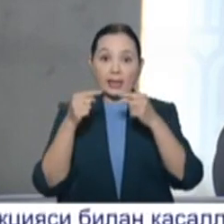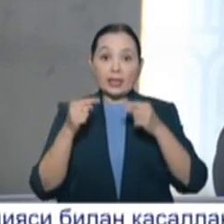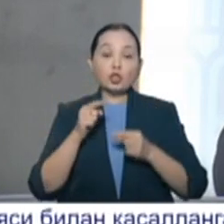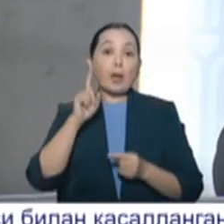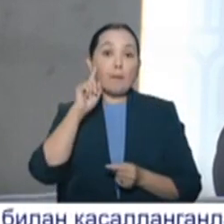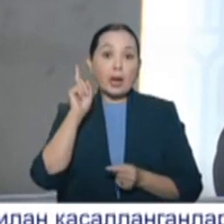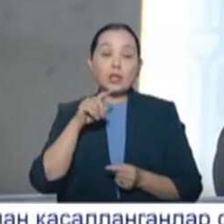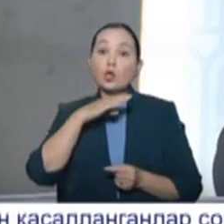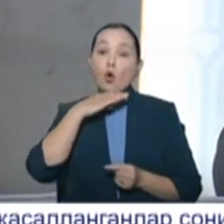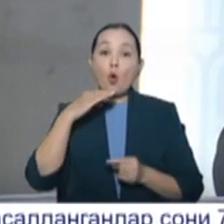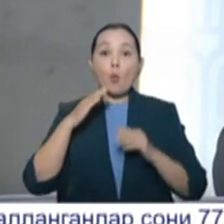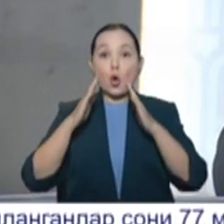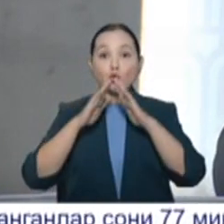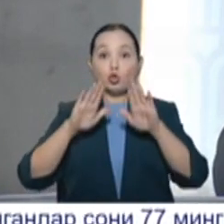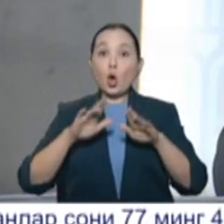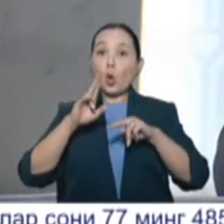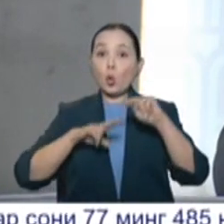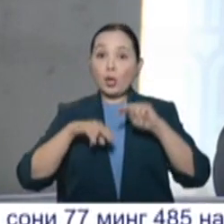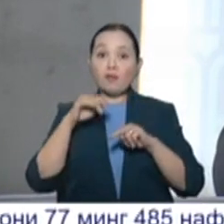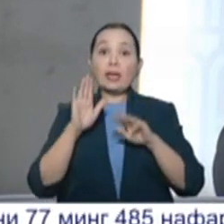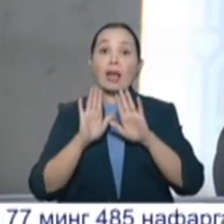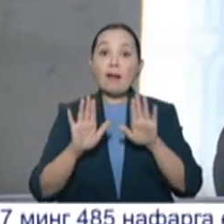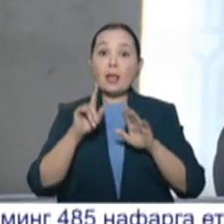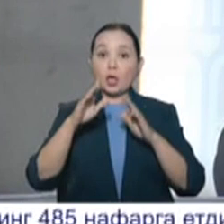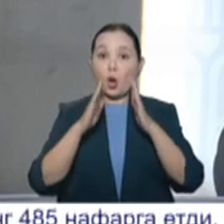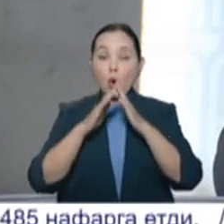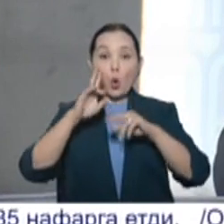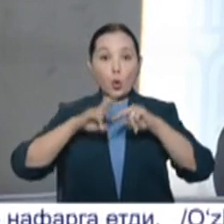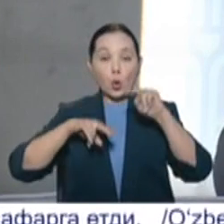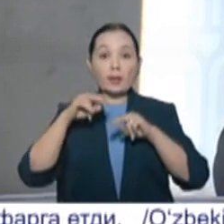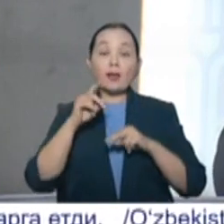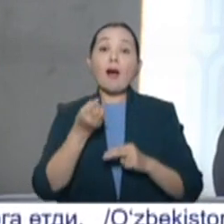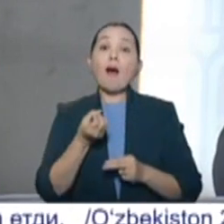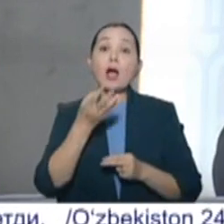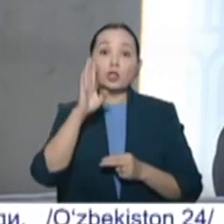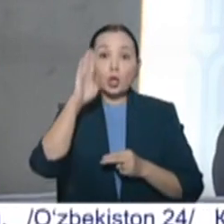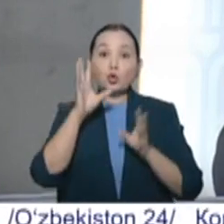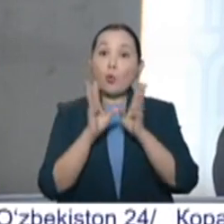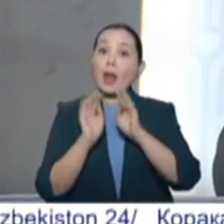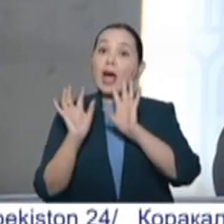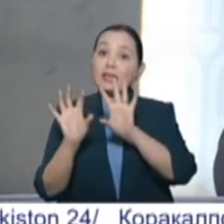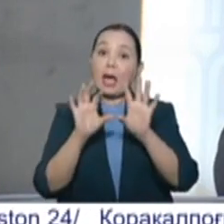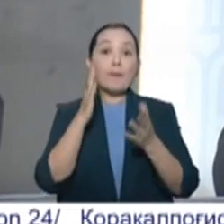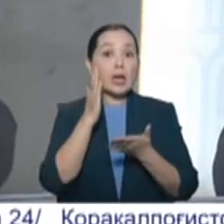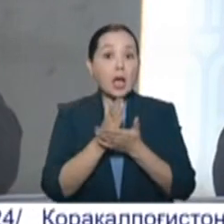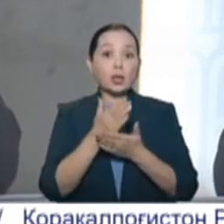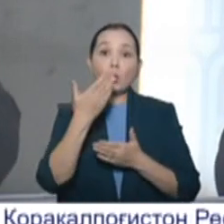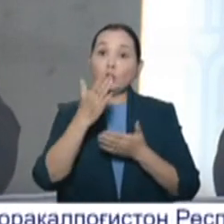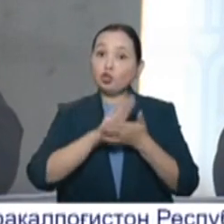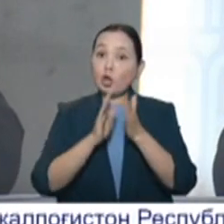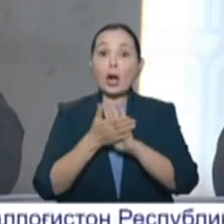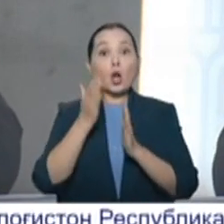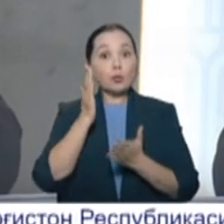juda ham ko'p uy-joy massivlari qurilyapti, lekin qurilayotgan uy-joy massivlari qanchalik suv bilan ta'minlangan, qanchalik o'tda sharoit bor